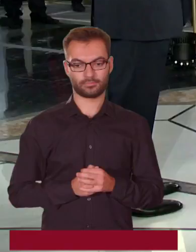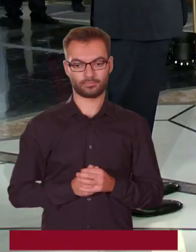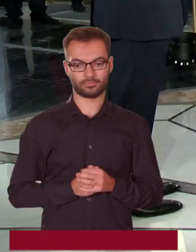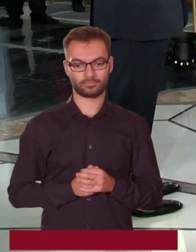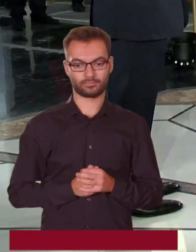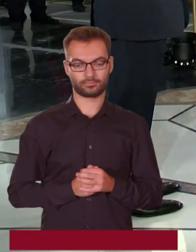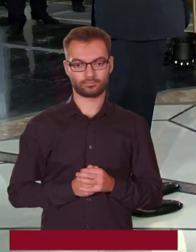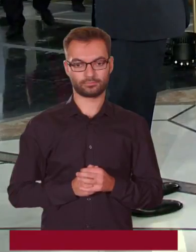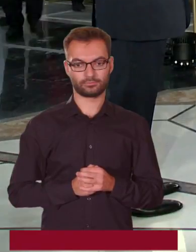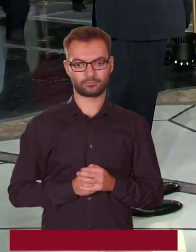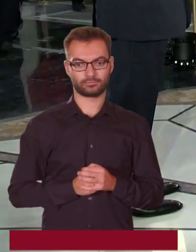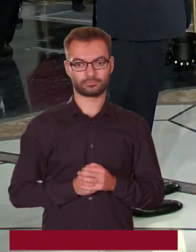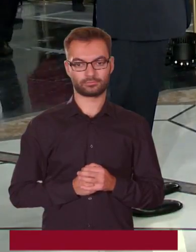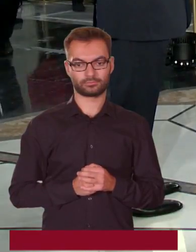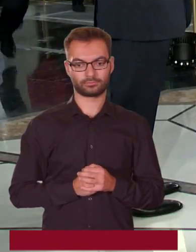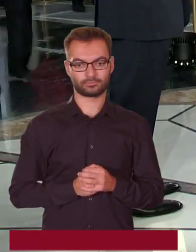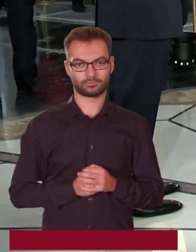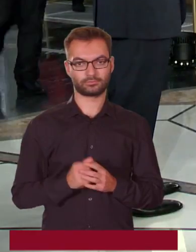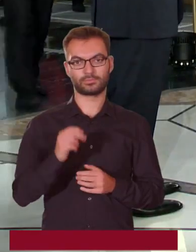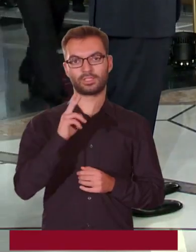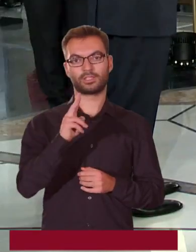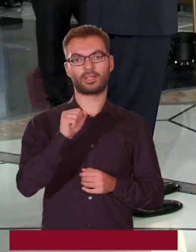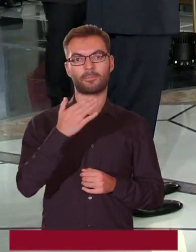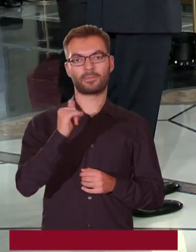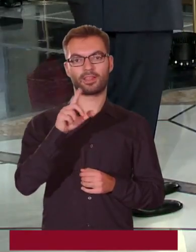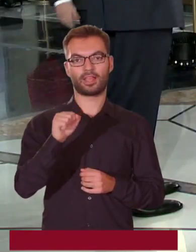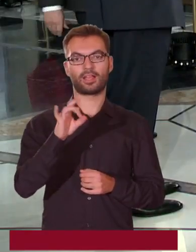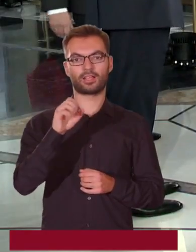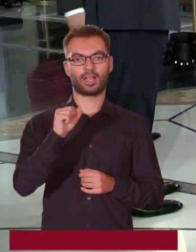Poproszę panią Kamilę Gasiuk-Pichowicz.